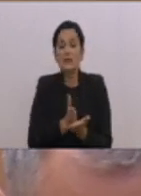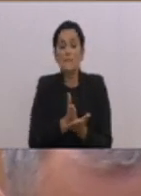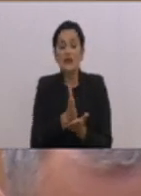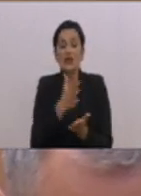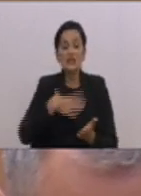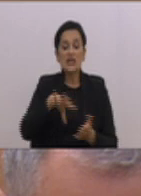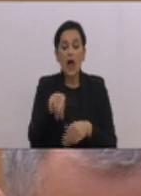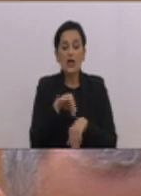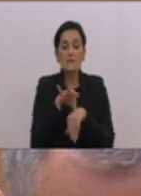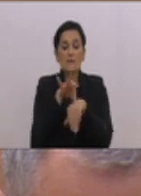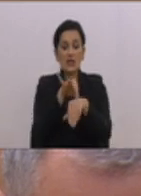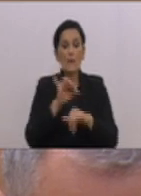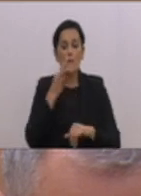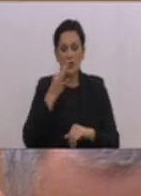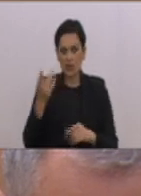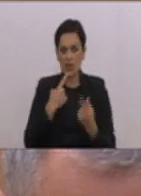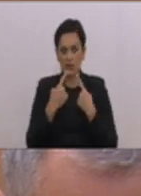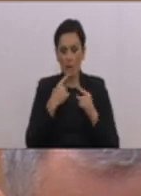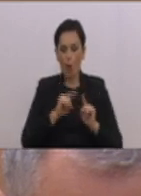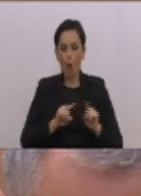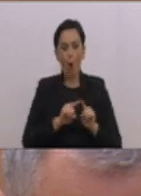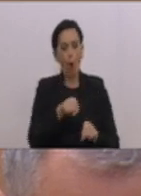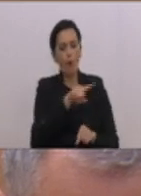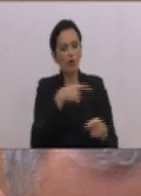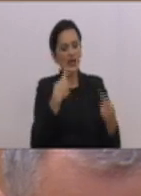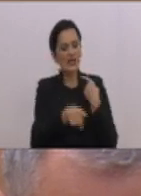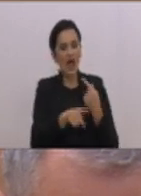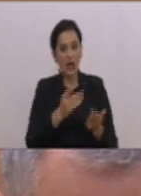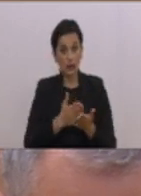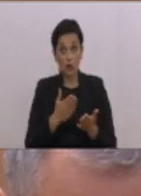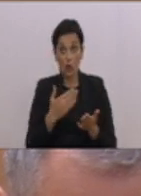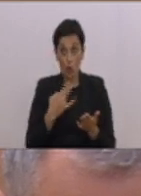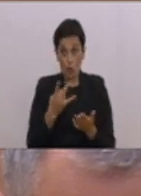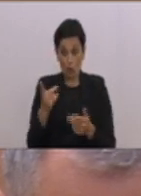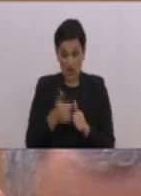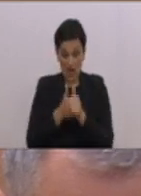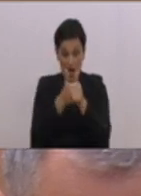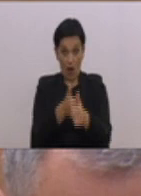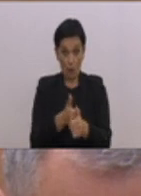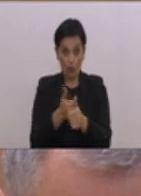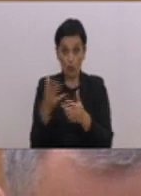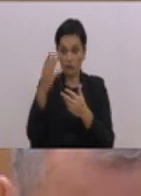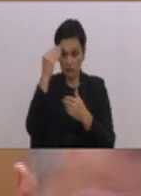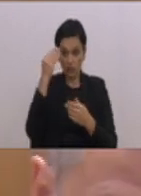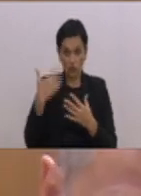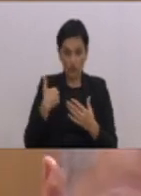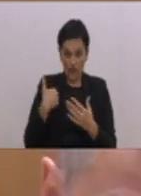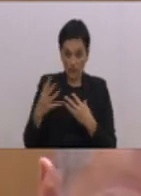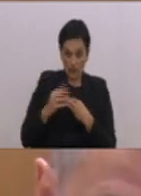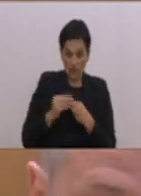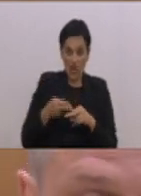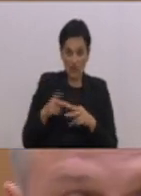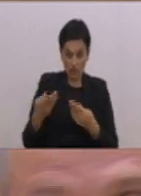და ამაში გინდათ მე ლაპარაკობთ რომ ოპოზიცია არისო რადიკალურიო. Ამაში უნდა გამოვყვე, ამაში უნდა ვიყოთ ანაზიერ თქვენთან ერთად, ამას თავაზობთ, ეს არის